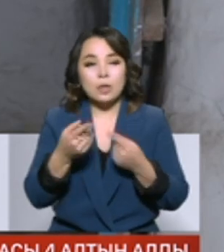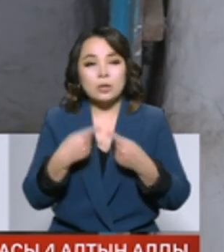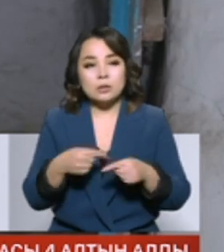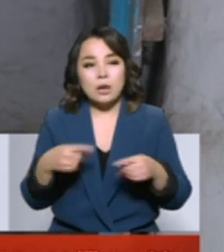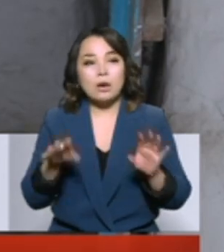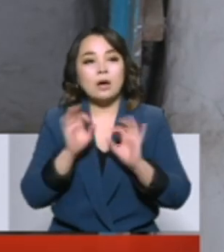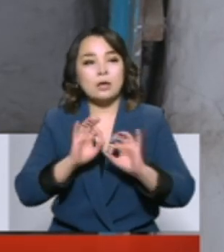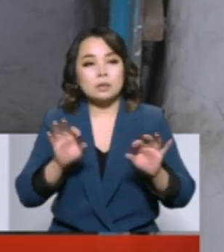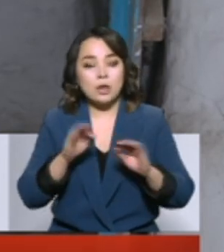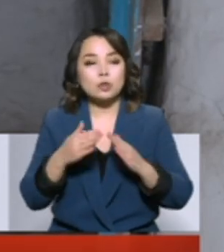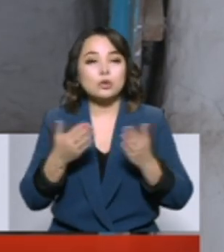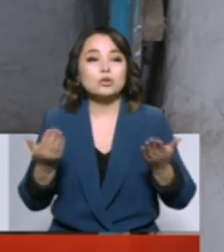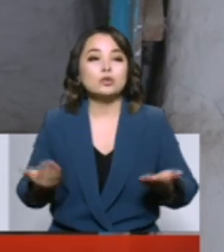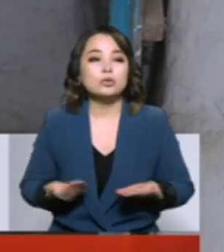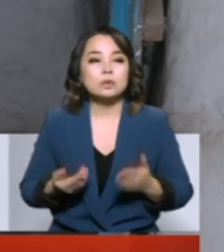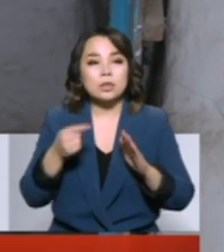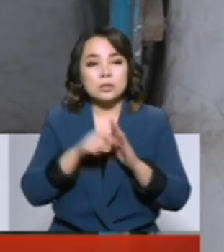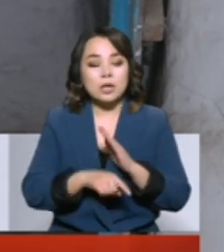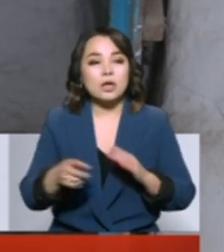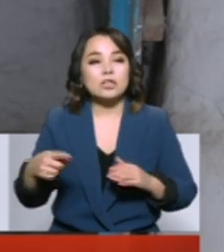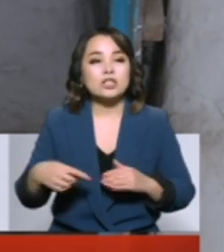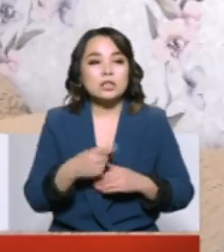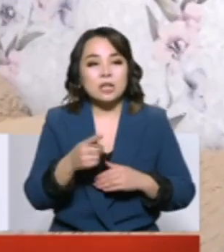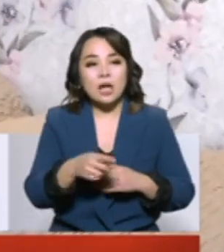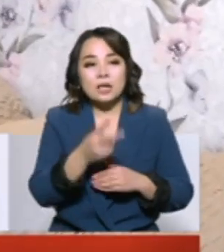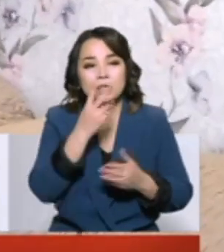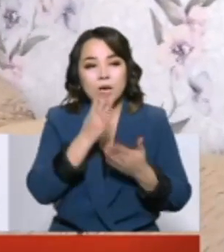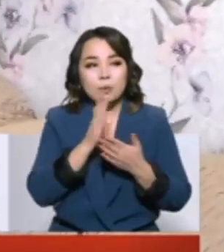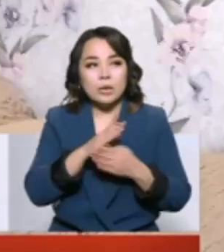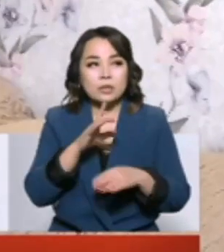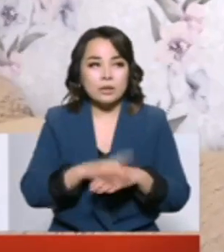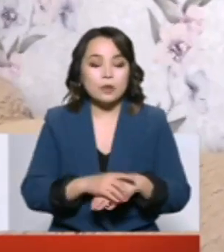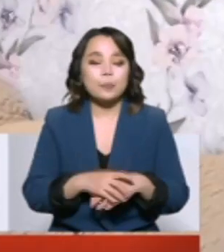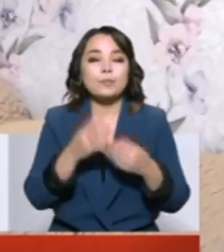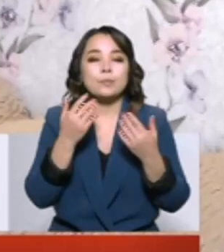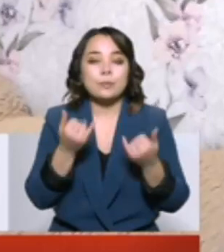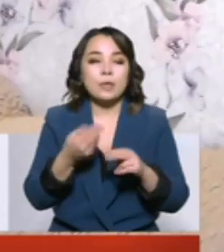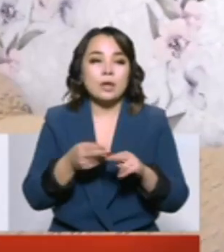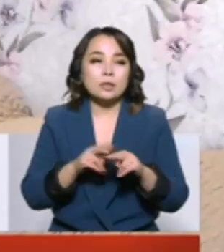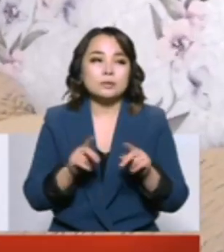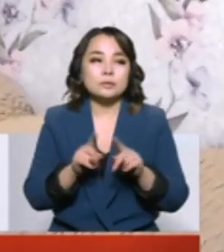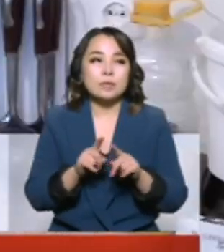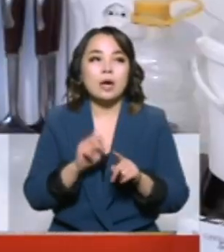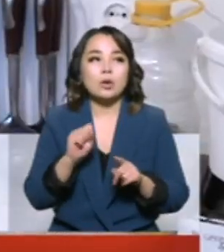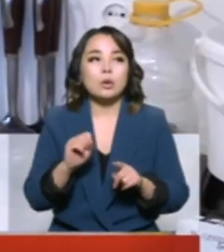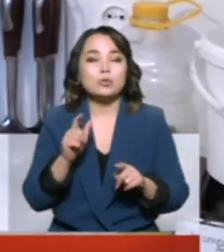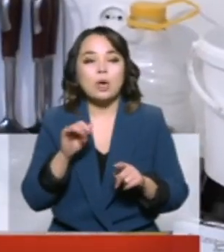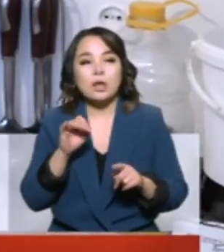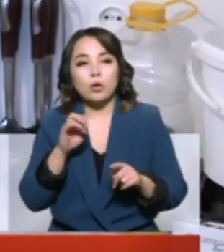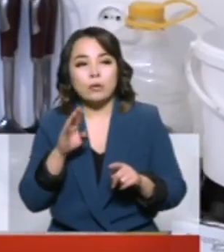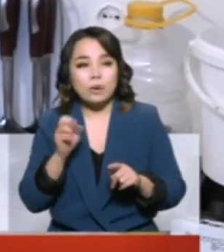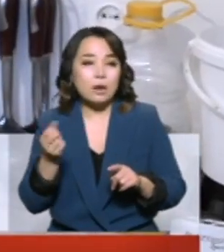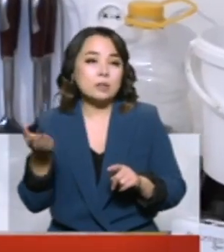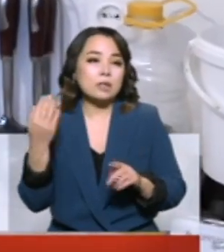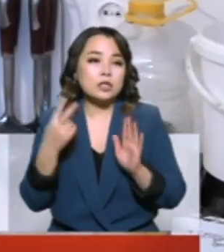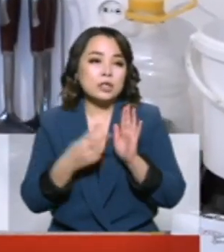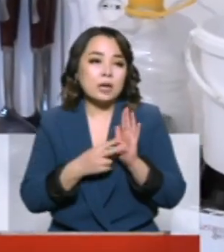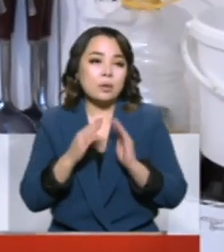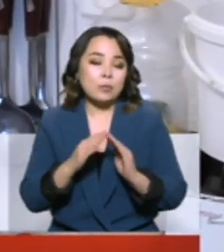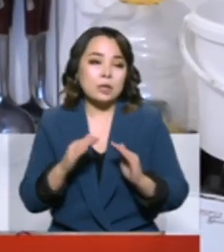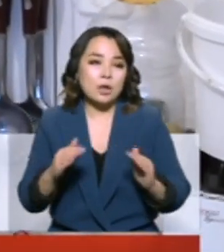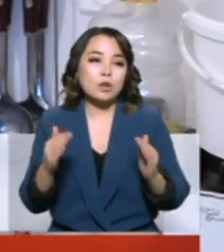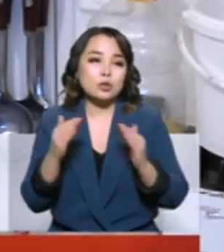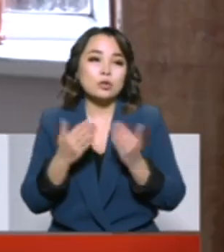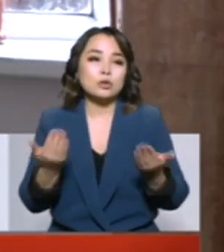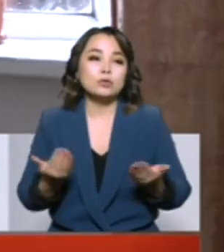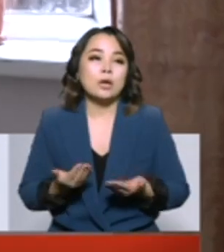кейбіреуінің айтуы бойынша тұрғын үйлерінде жыландар да шығып жатыр. Құрманғазы ауданының тұрғыны Айгүл Зұлқарнаева кезінде 7 баламен тұрғын үй